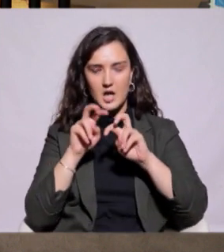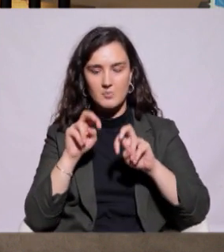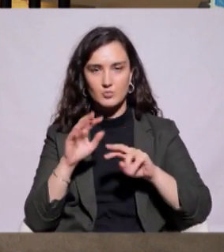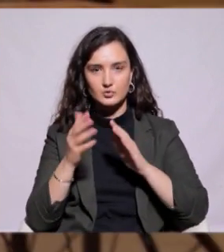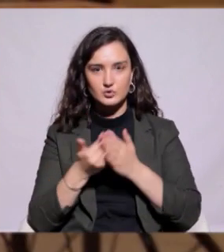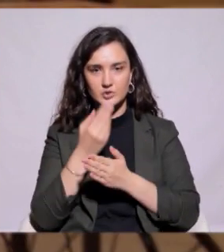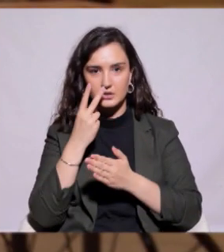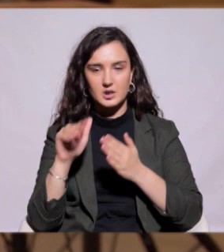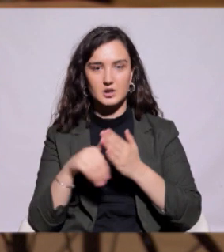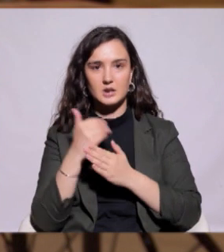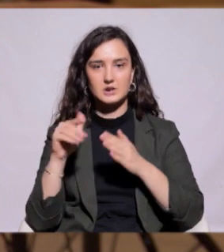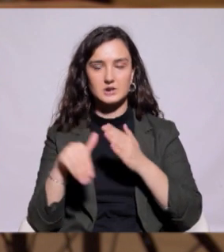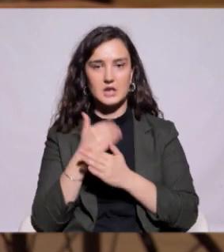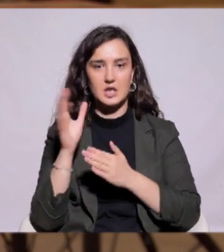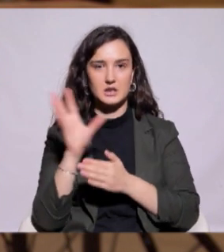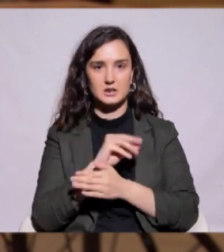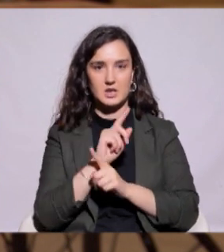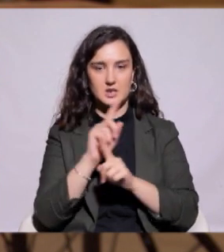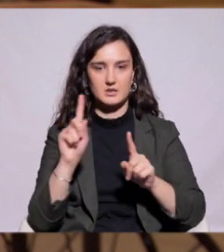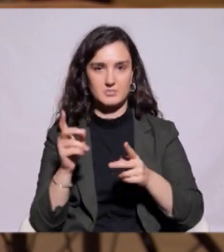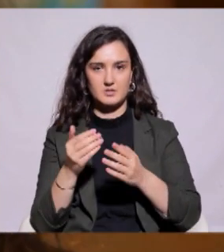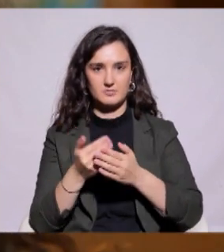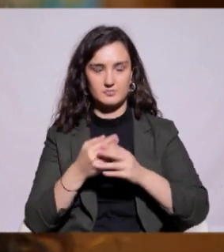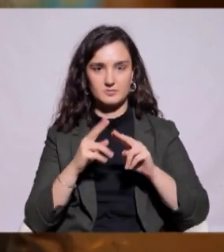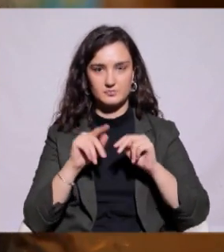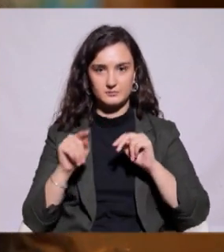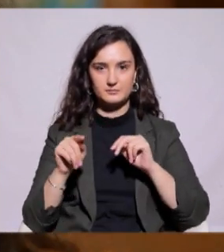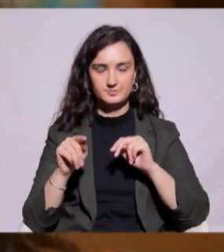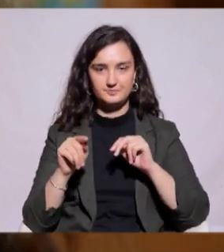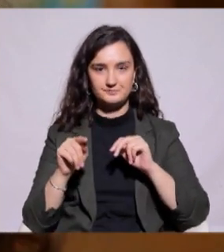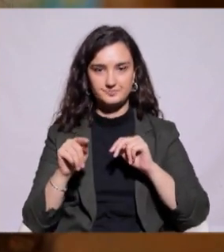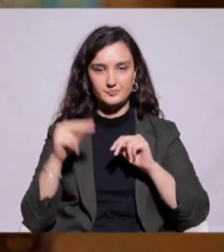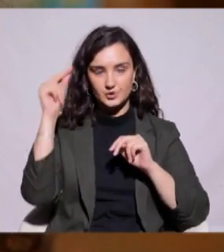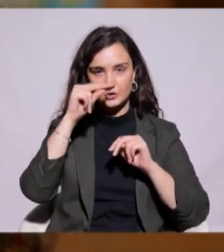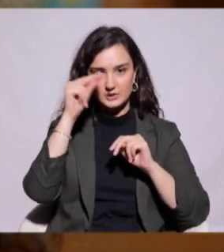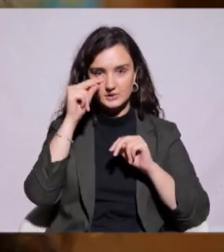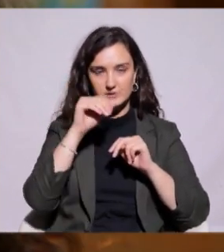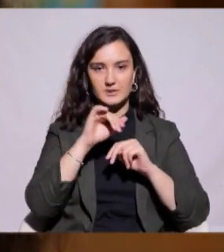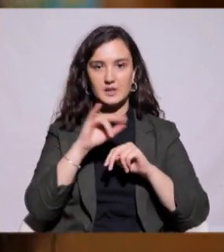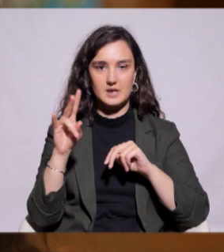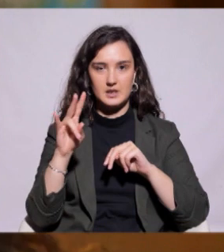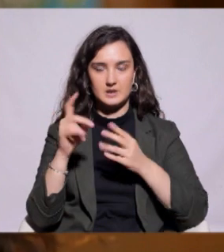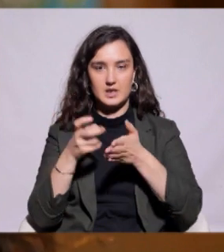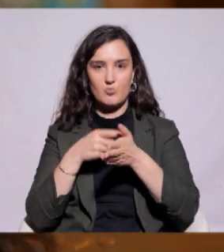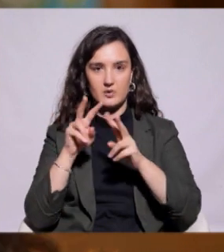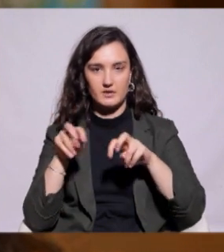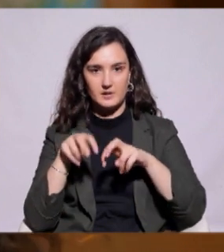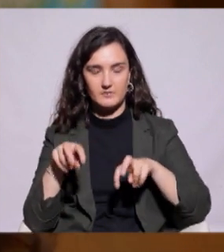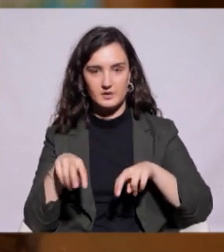about discovering new things. Explore, შესწავლა ან